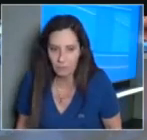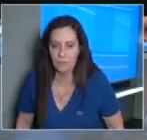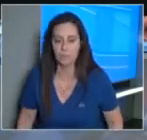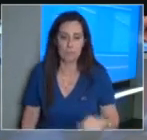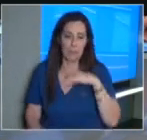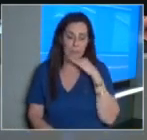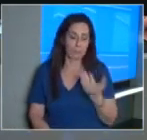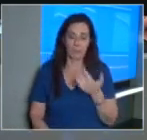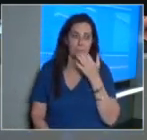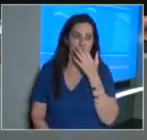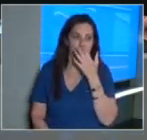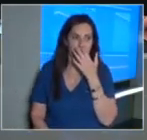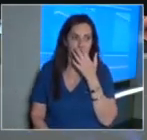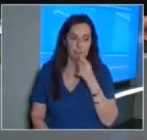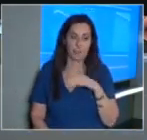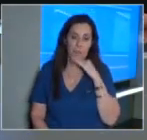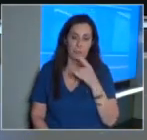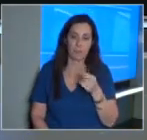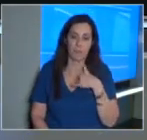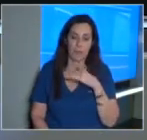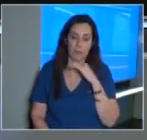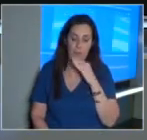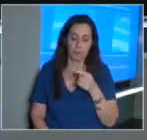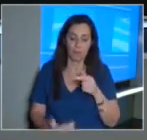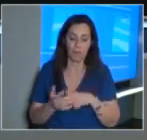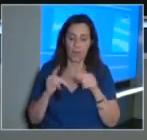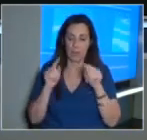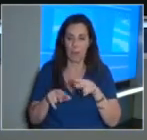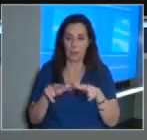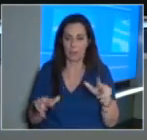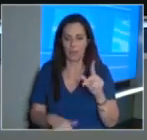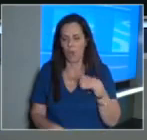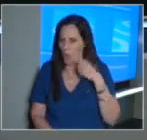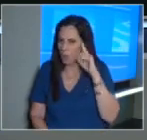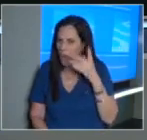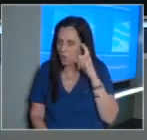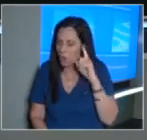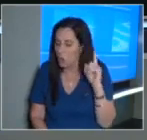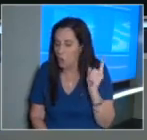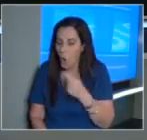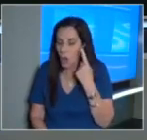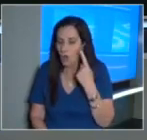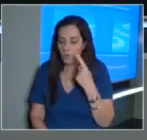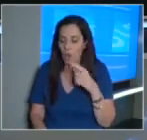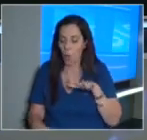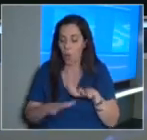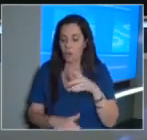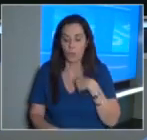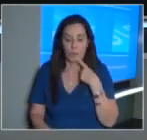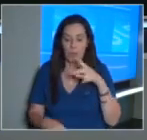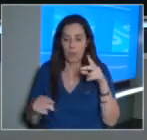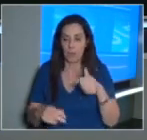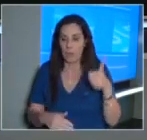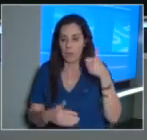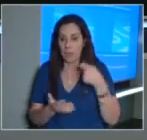צריכים הרבה יותר. הם צריכים רוב. זה מספיק, אני אומר, כדי להגיע למצב הזה, ואנחנו לא יודעים מה חושבים כל הרכבי הקואליציה. אני מדבר על כחלון,